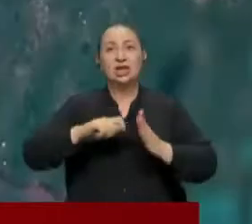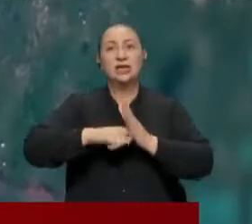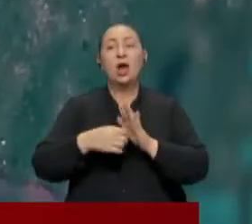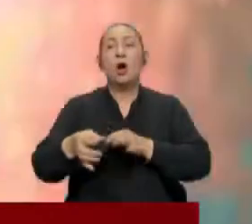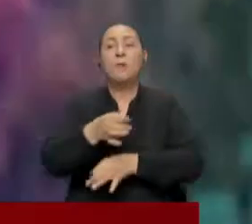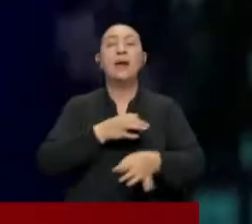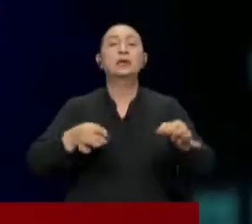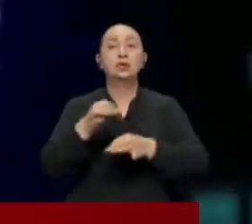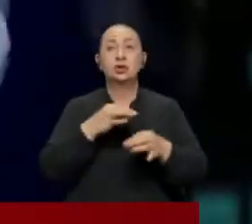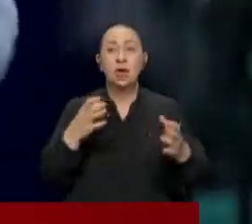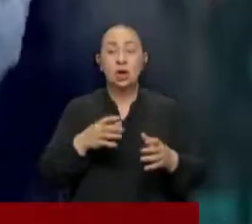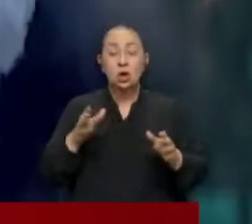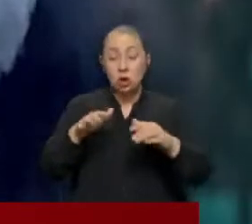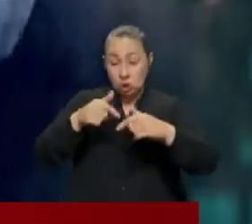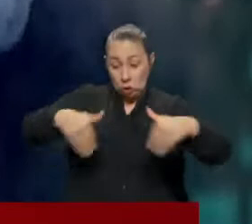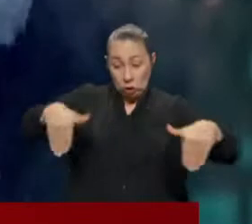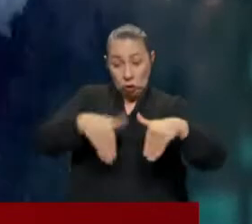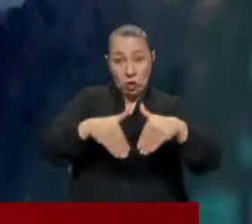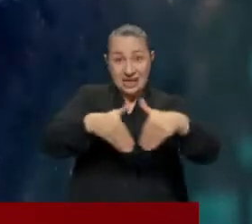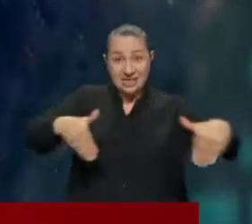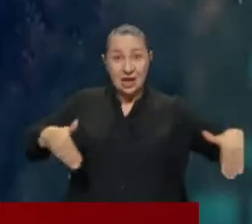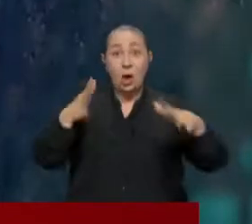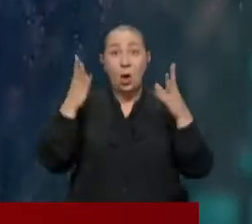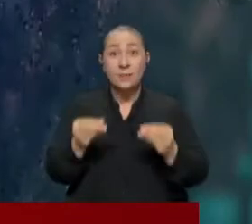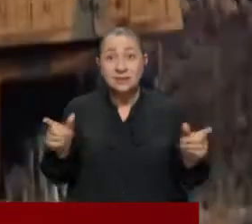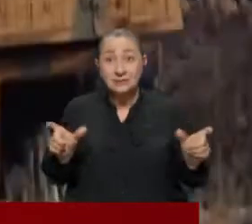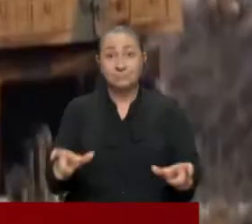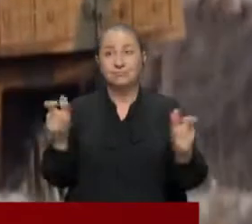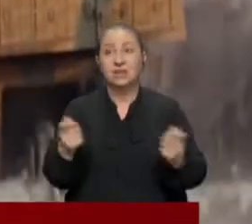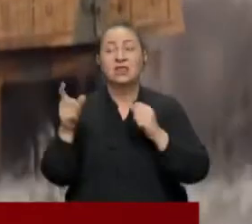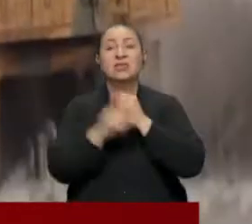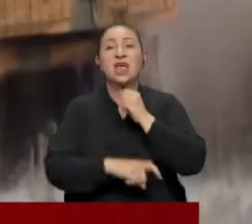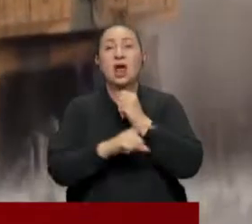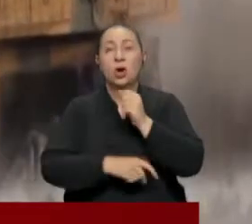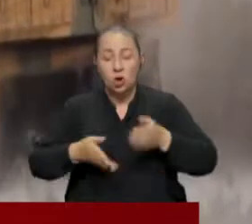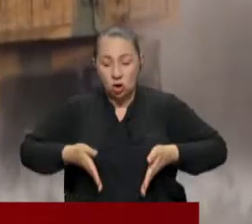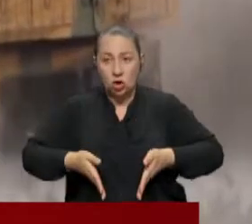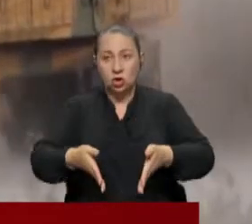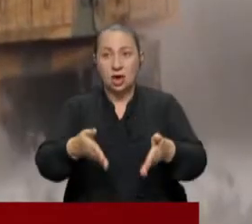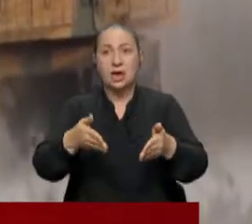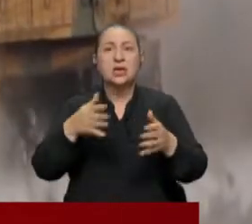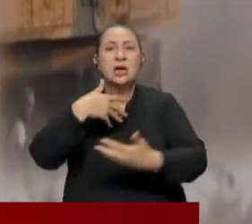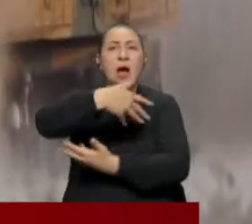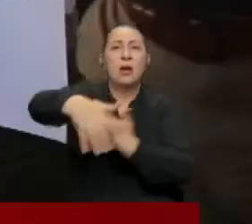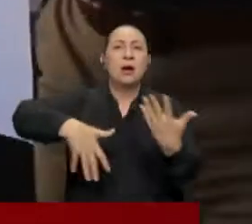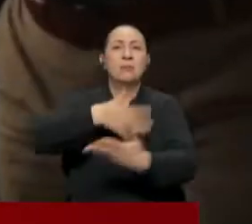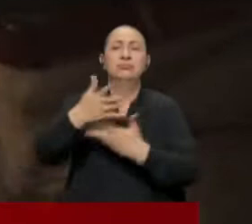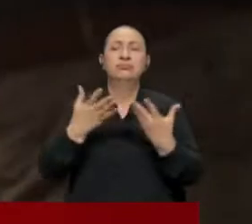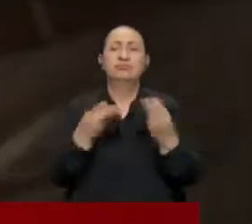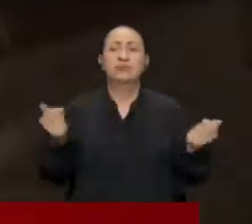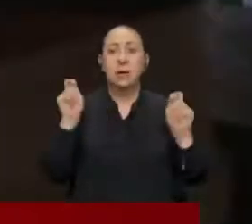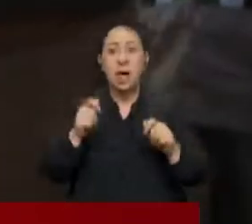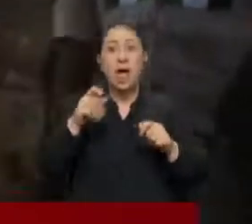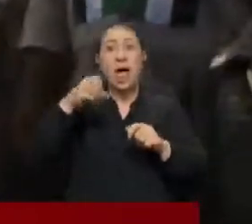Kilit Operasyonu'yla güney sınırımızda oluşturulmaya çalışılan terör koridorunu darmadağın ettik.